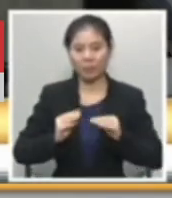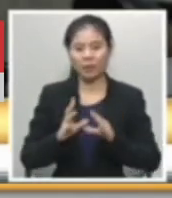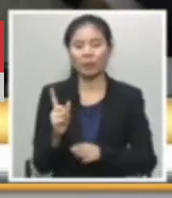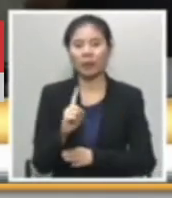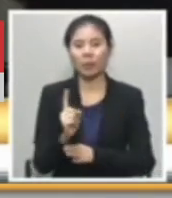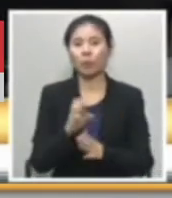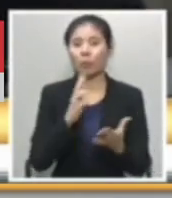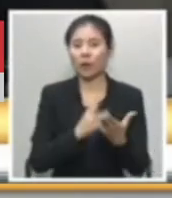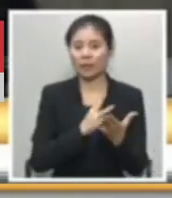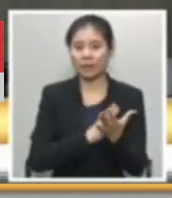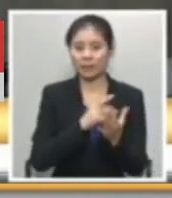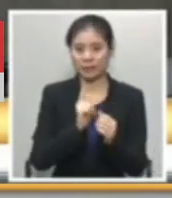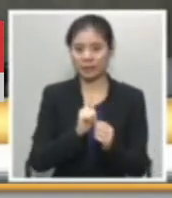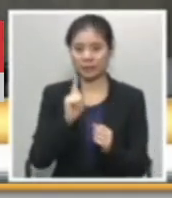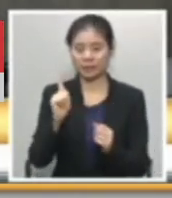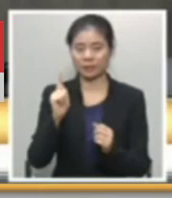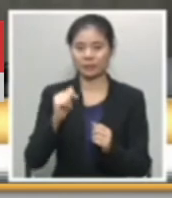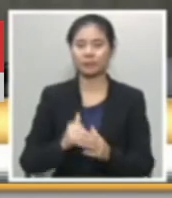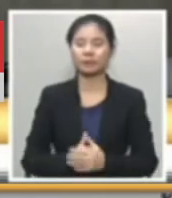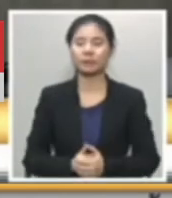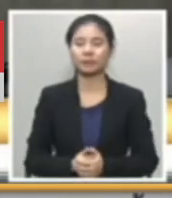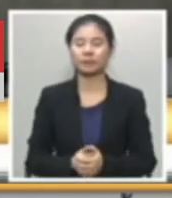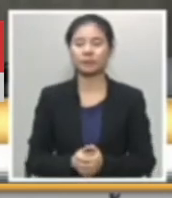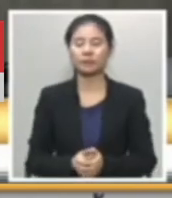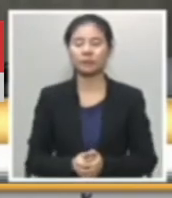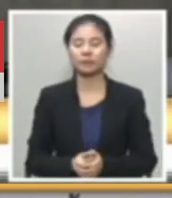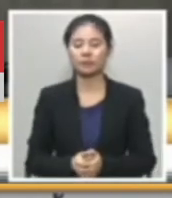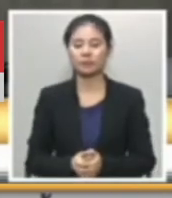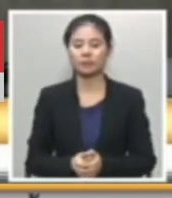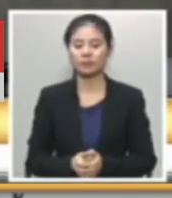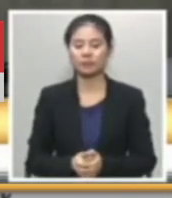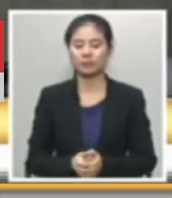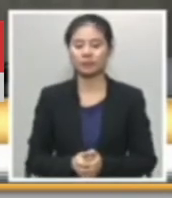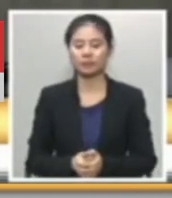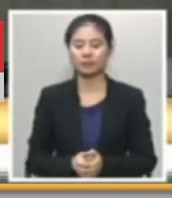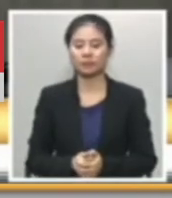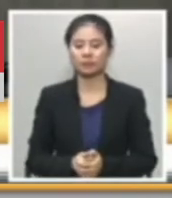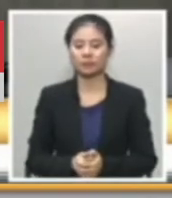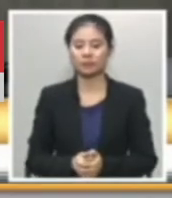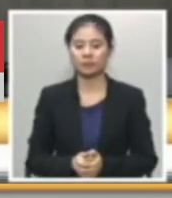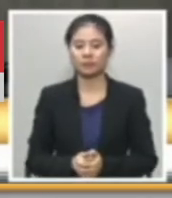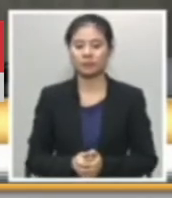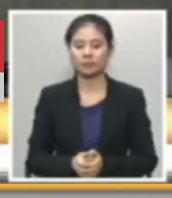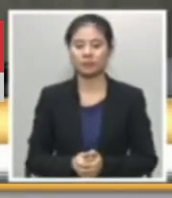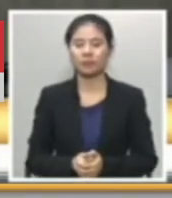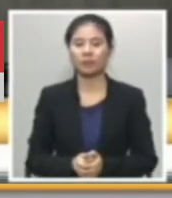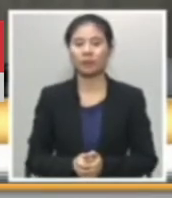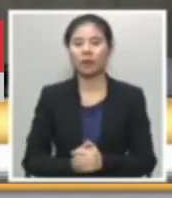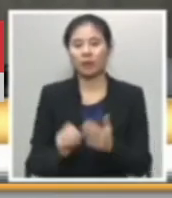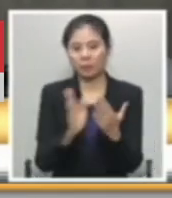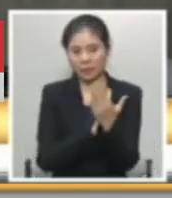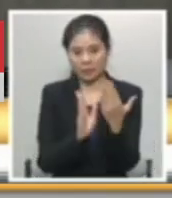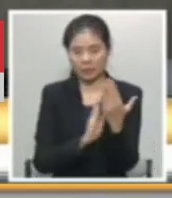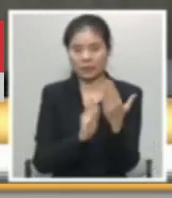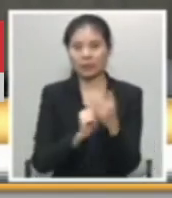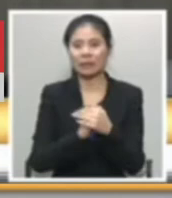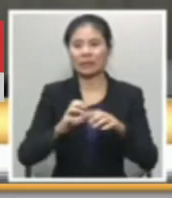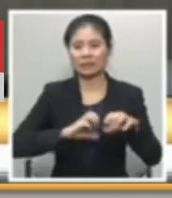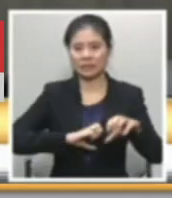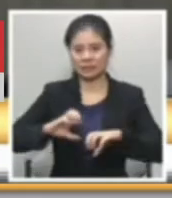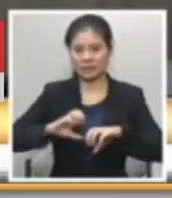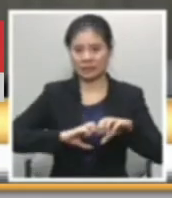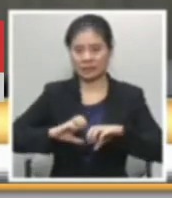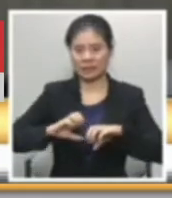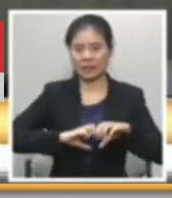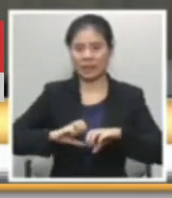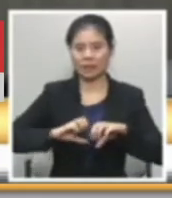วาระที่1ดังนี้ท่านประธานที่เคารพครับในการบริหารประเทศผู้บริ